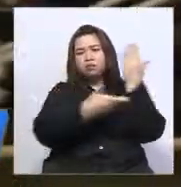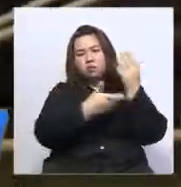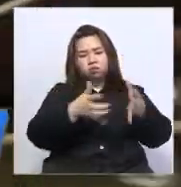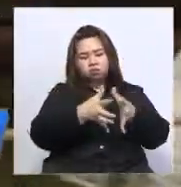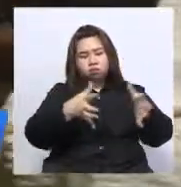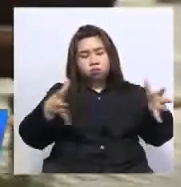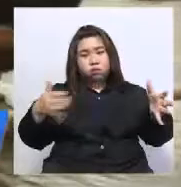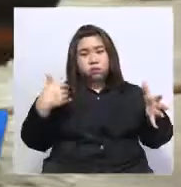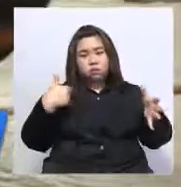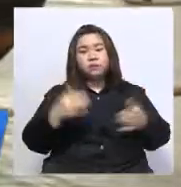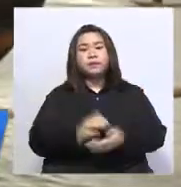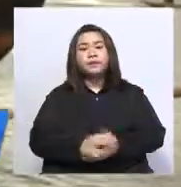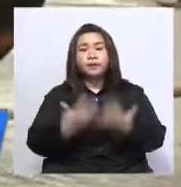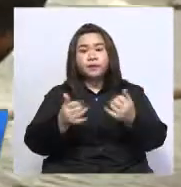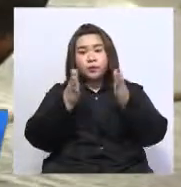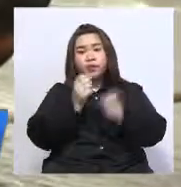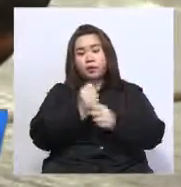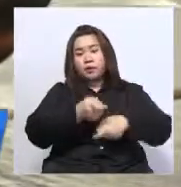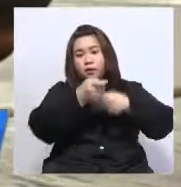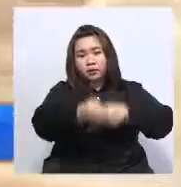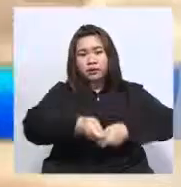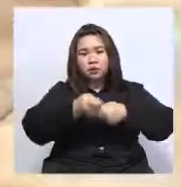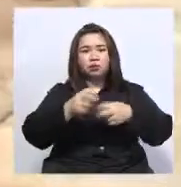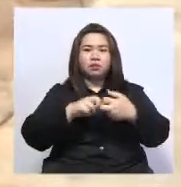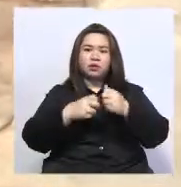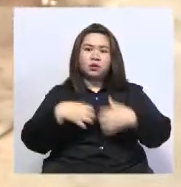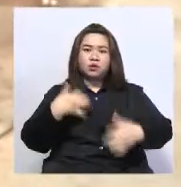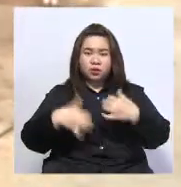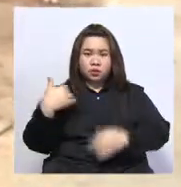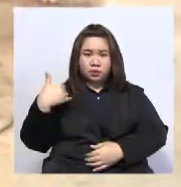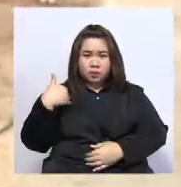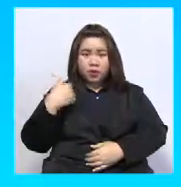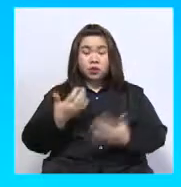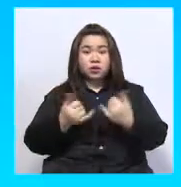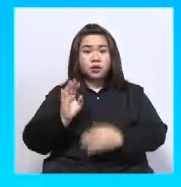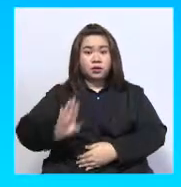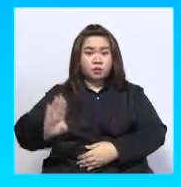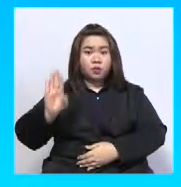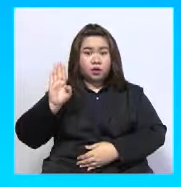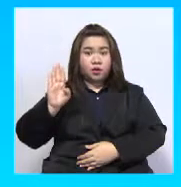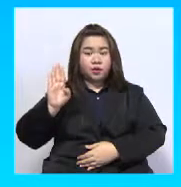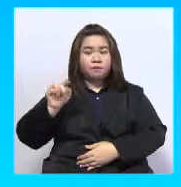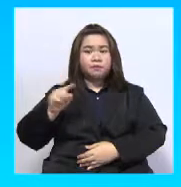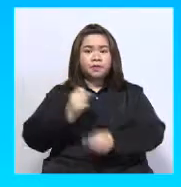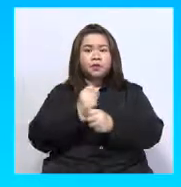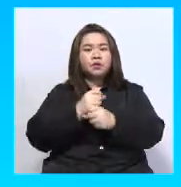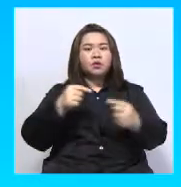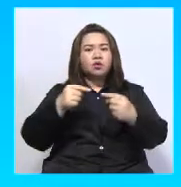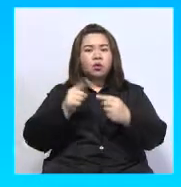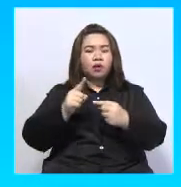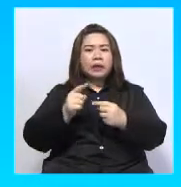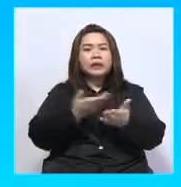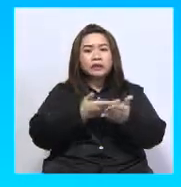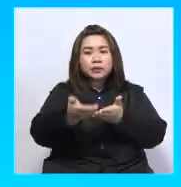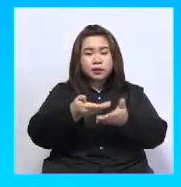มาค่อนข้างที่จะเยอะนะคะเกษตรกรเนี่ยก็เริ่มที่จะเดือดร้อนค่ะโดยบริษัทปาโก้เทรดดิ้งจำกัดค่ะซึ่งก็ทำธุรกิจเป็นตัวแทน